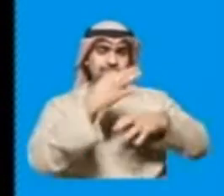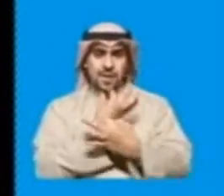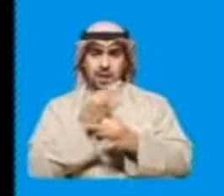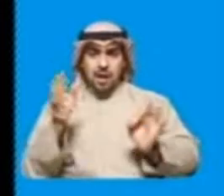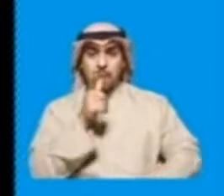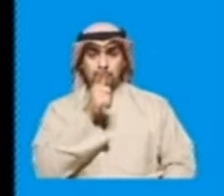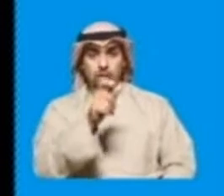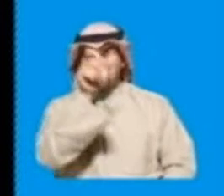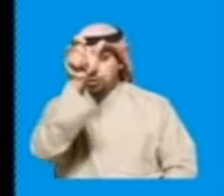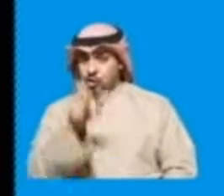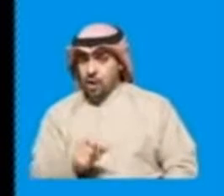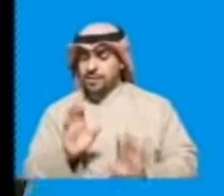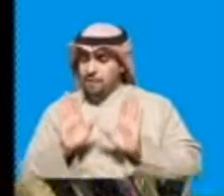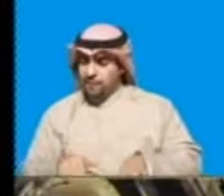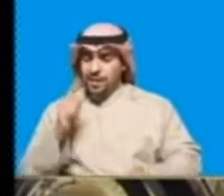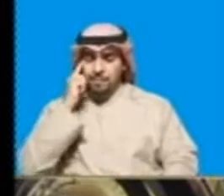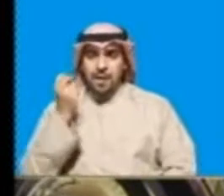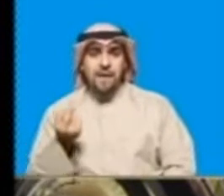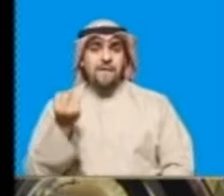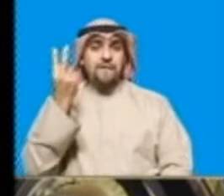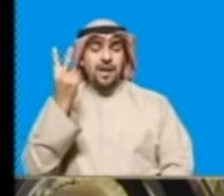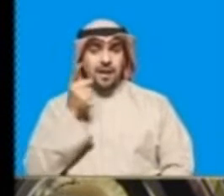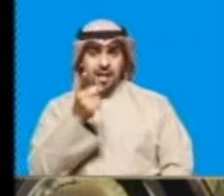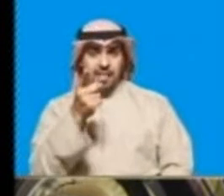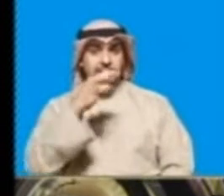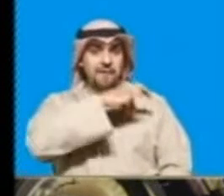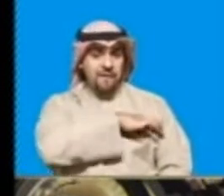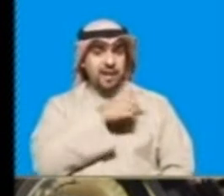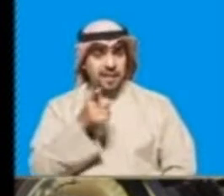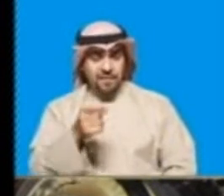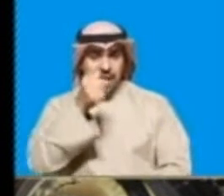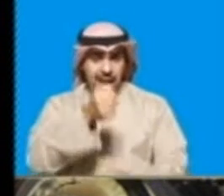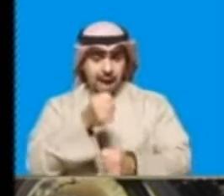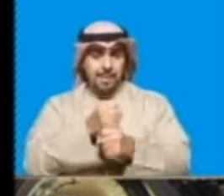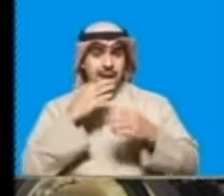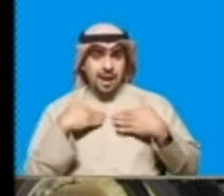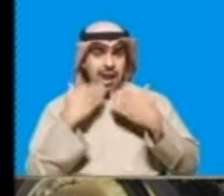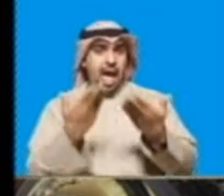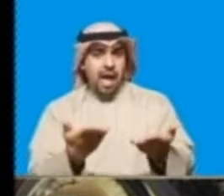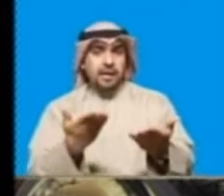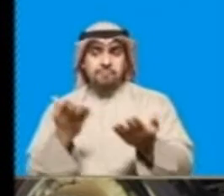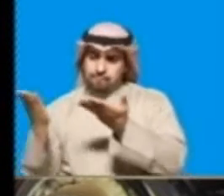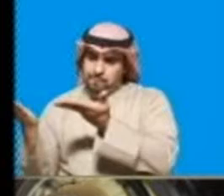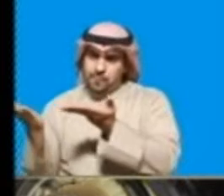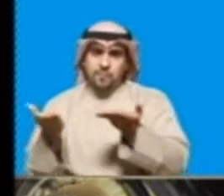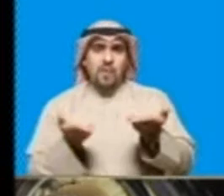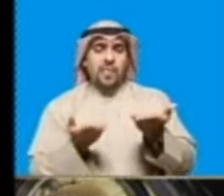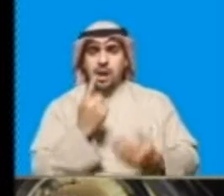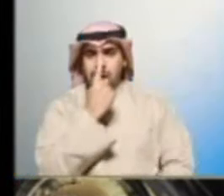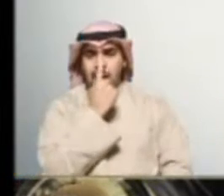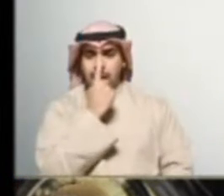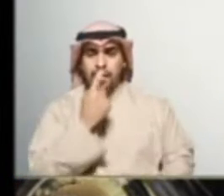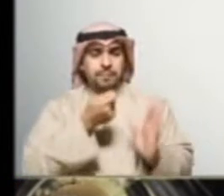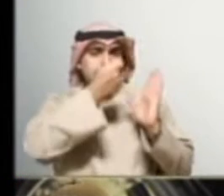فكرة أو مشروع يشعر بأنه سيضيف الشيء الكثير للعمل الخيري والتطوعي، عليه المبادرة بالتسجيل